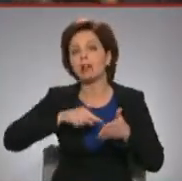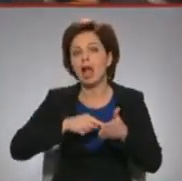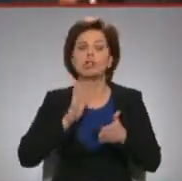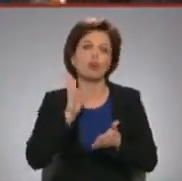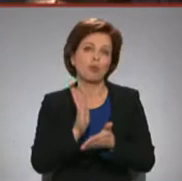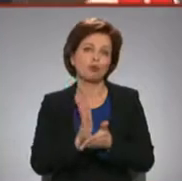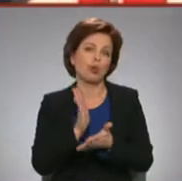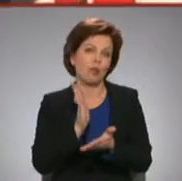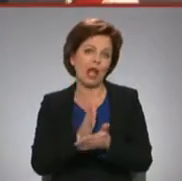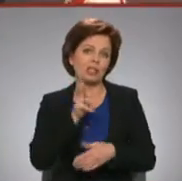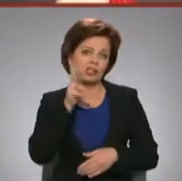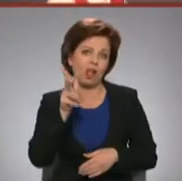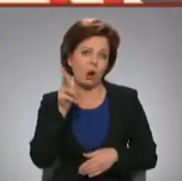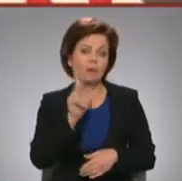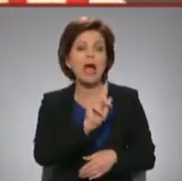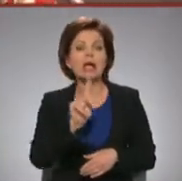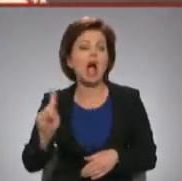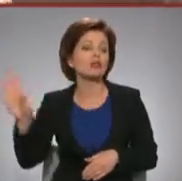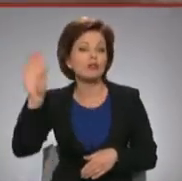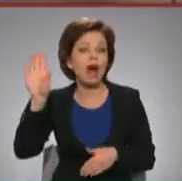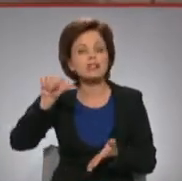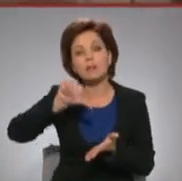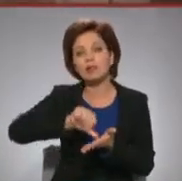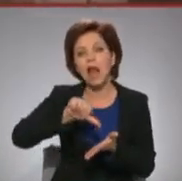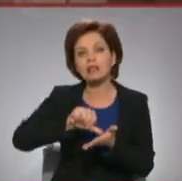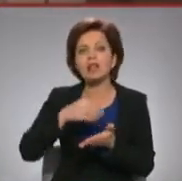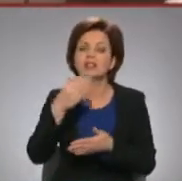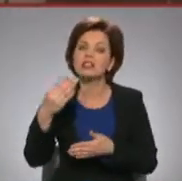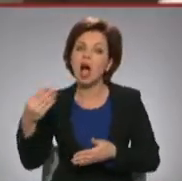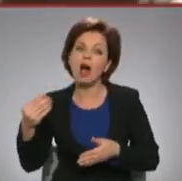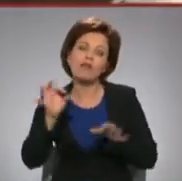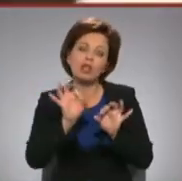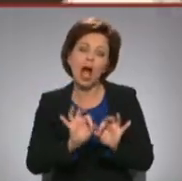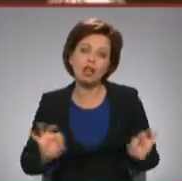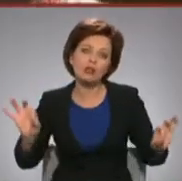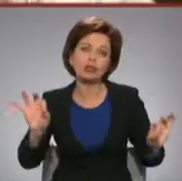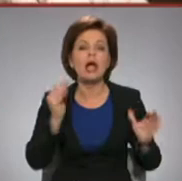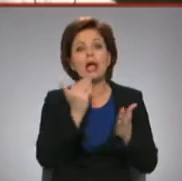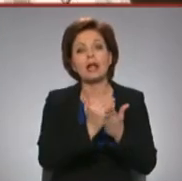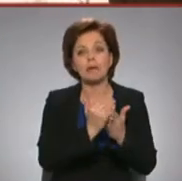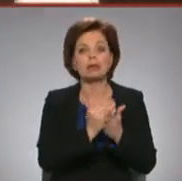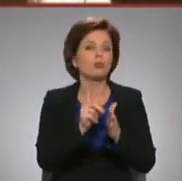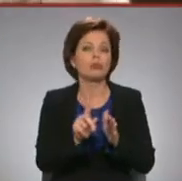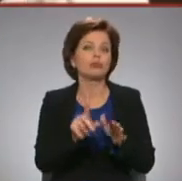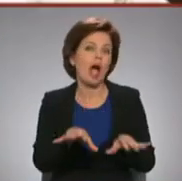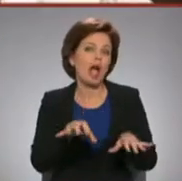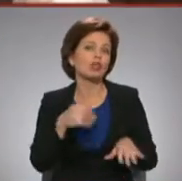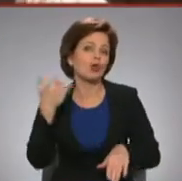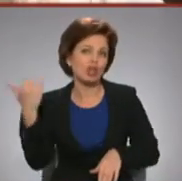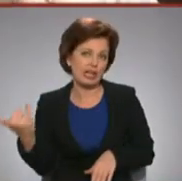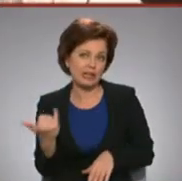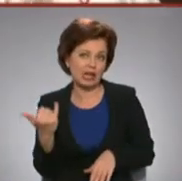norisināsies Daugavpilī. Katra valsts prezentēs savu deju dairadi un repertuārs tiek raksturots kā aizraujošs. Ļoti